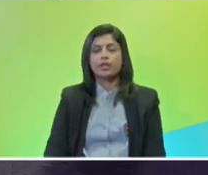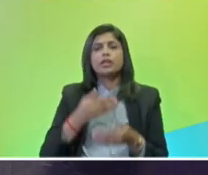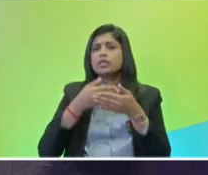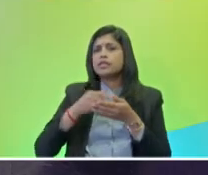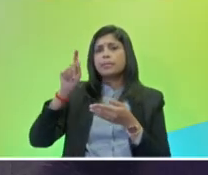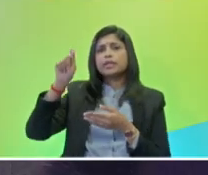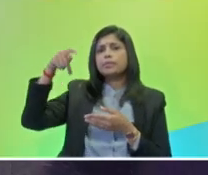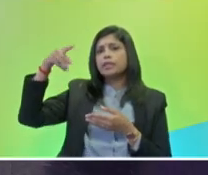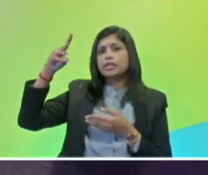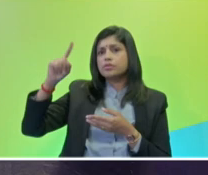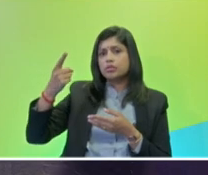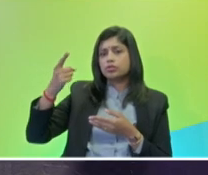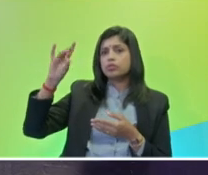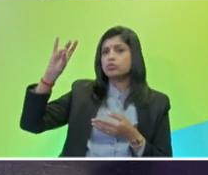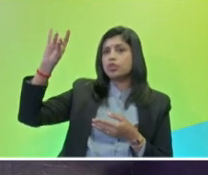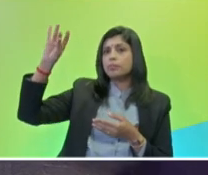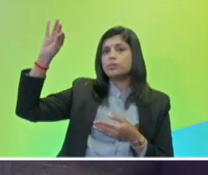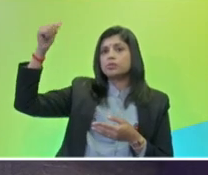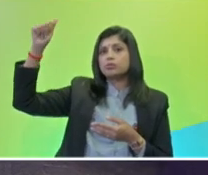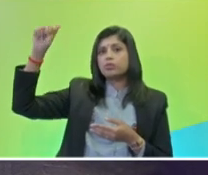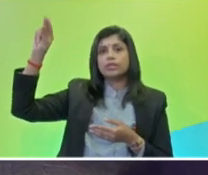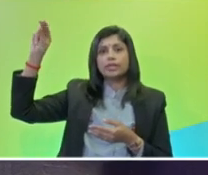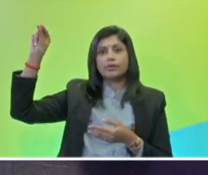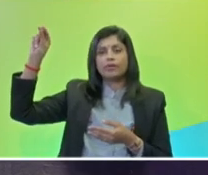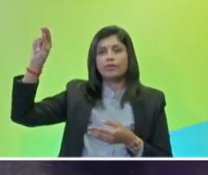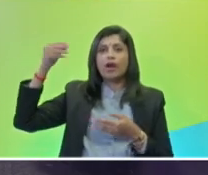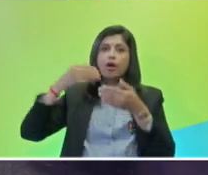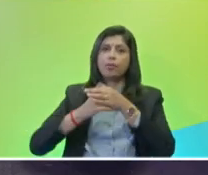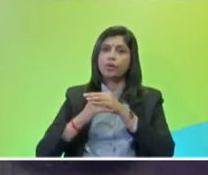yang lebih tinggi 7 8 9 10 oke